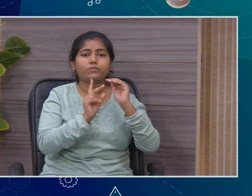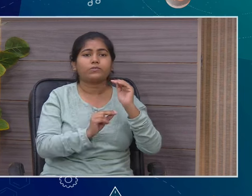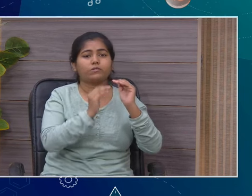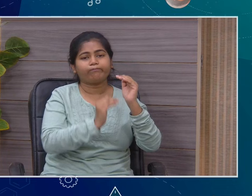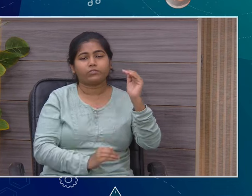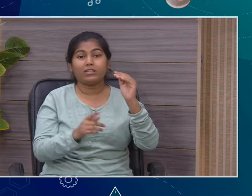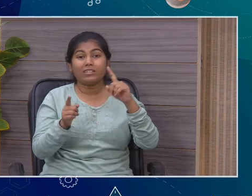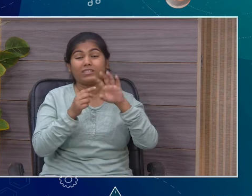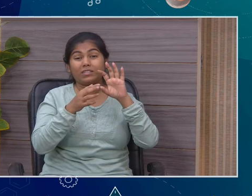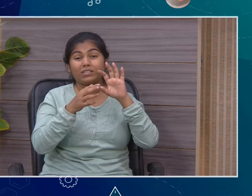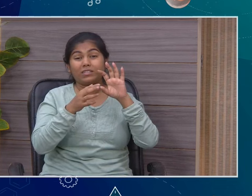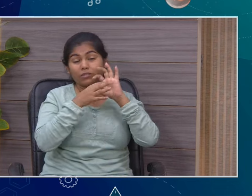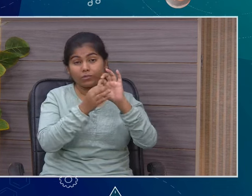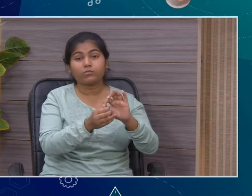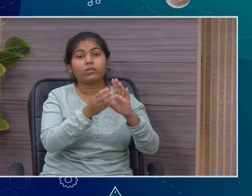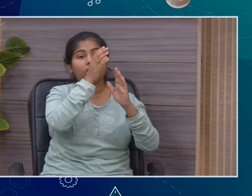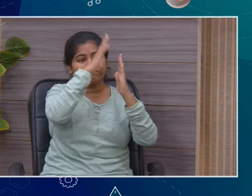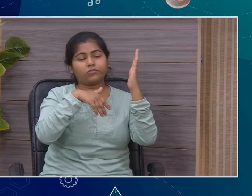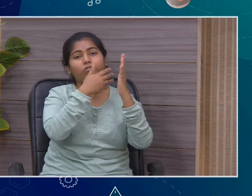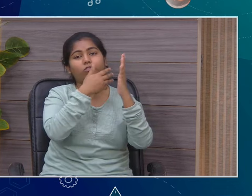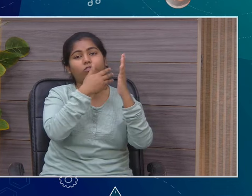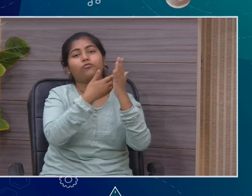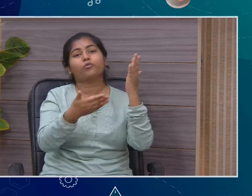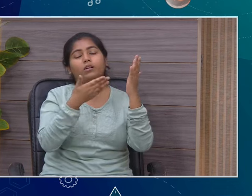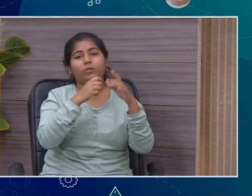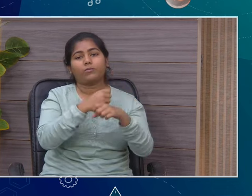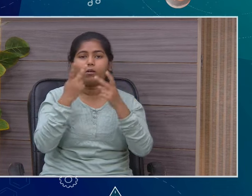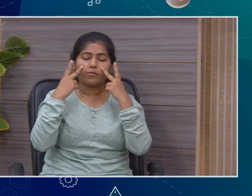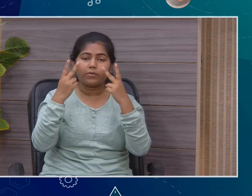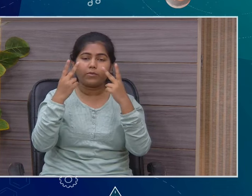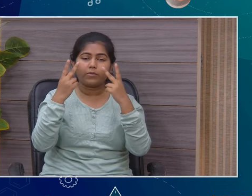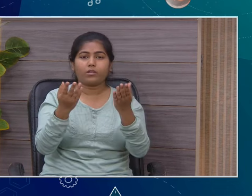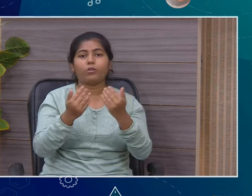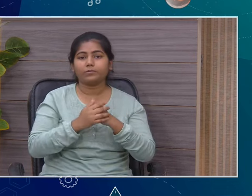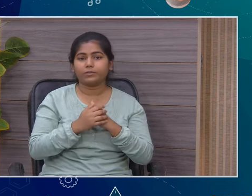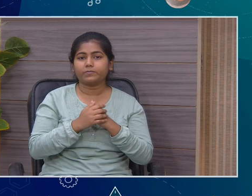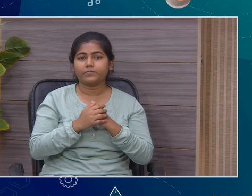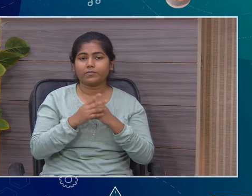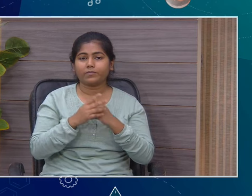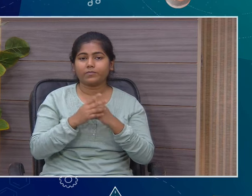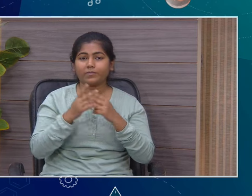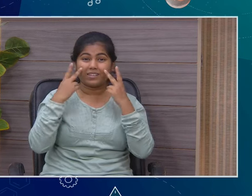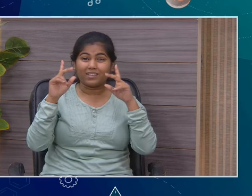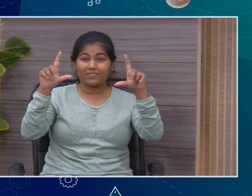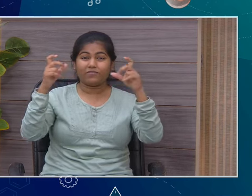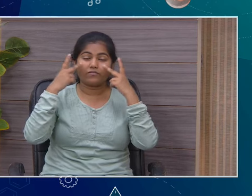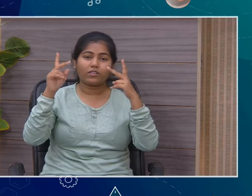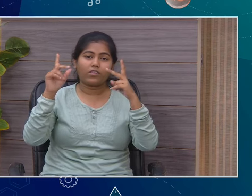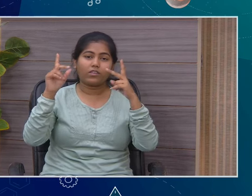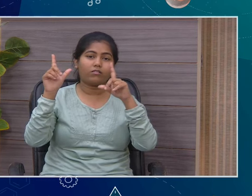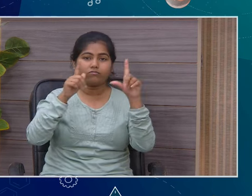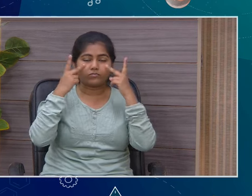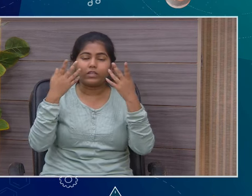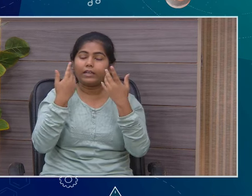डाला जिसे हम कहते हैं मेंडलीव्स पीरियोडिक टेबल आप देख सकते हैं यहाँ स्क्रीन पर ये मेंडलीव्स पीरियोडिक टेबल उनका तैयार हो गया